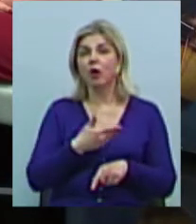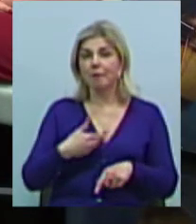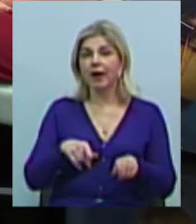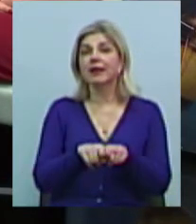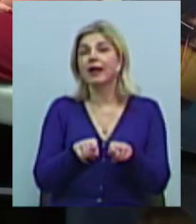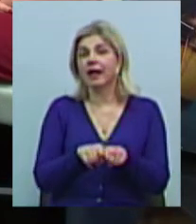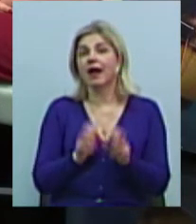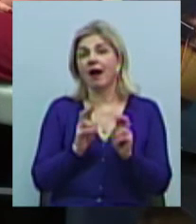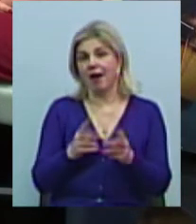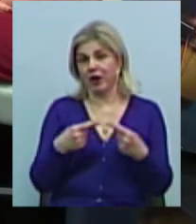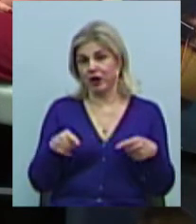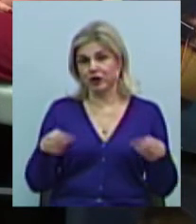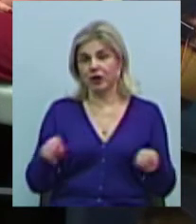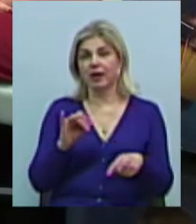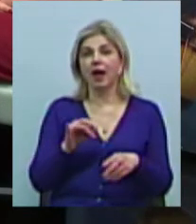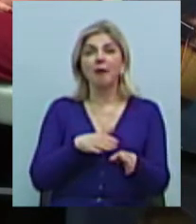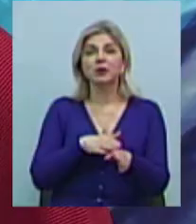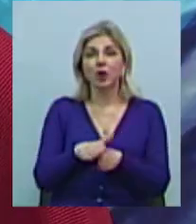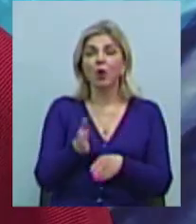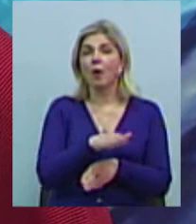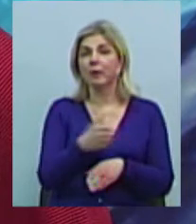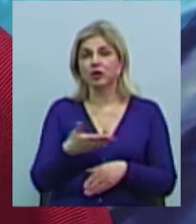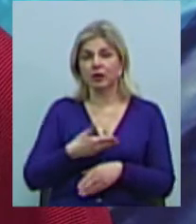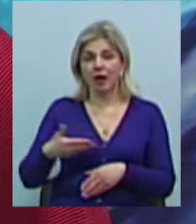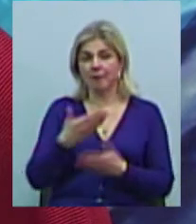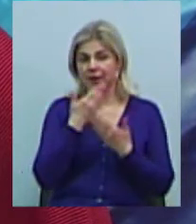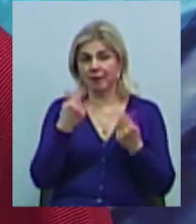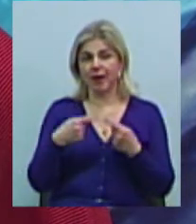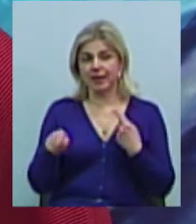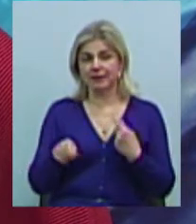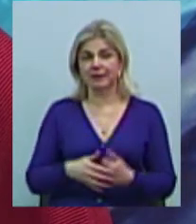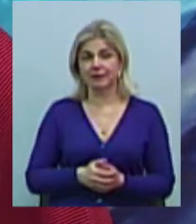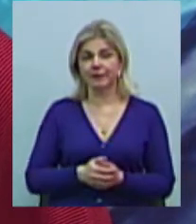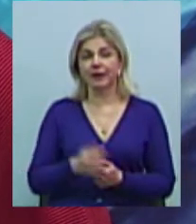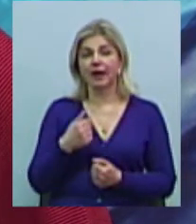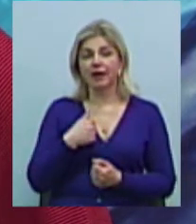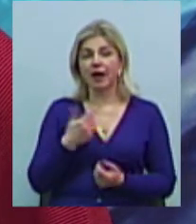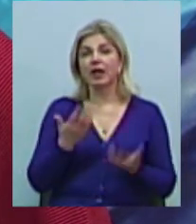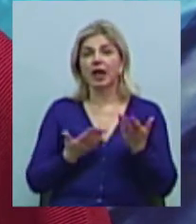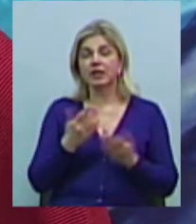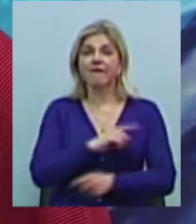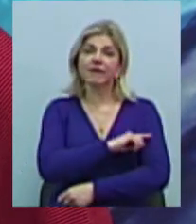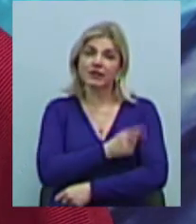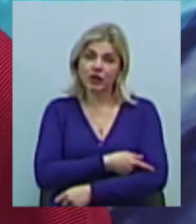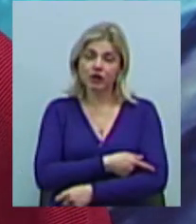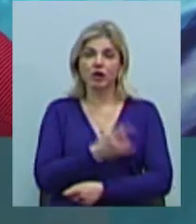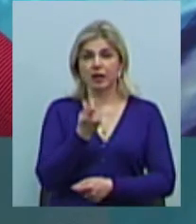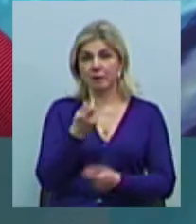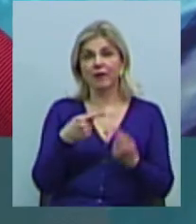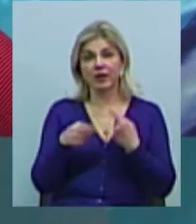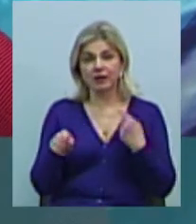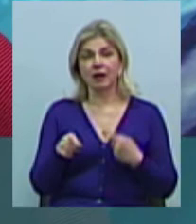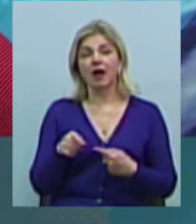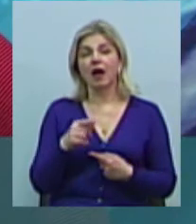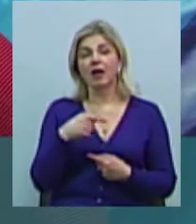самі, як і інші, і абсолютно між нами немає ніякої різниці. І я, навіть якщо фізично ми дещо відрізняємося, я говорю